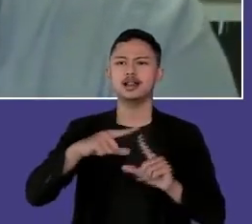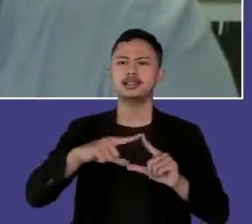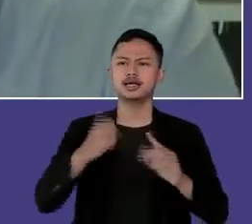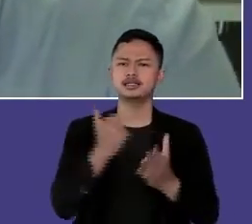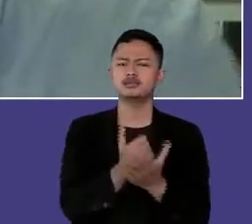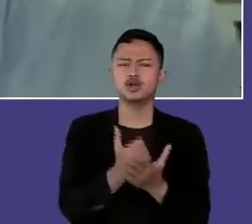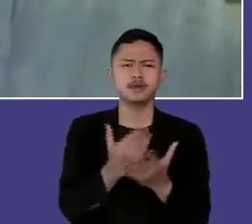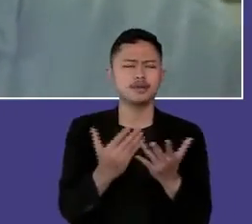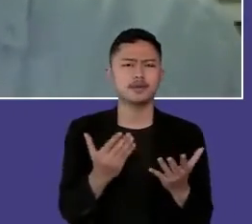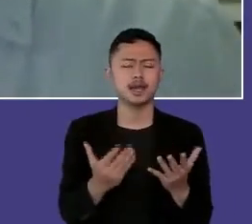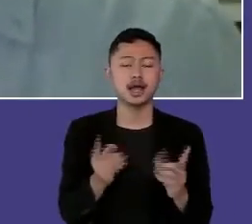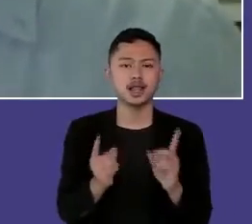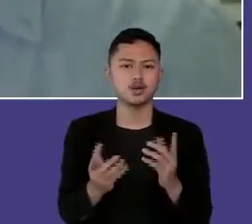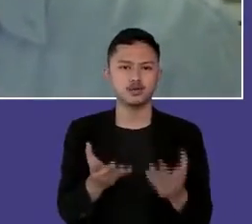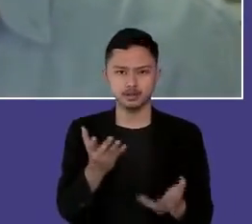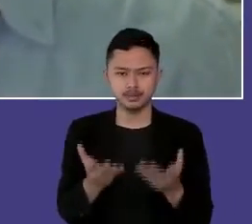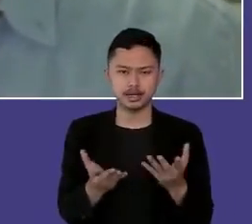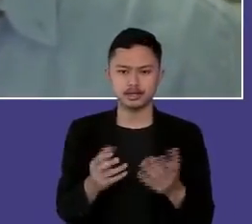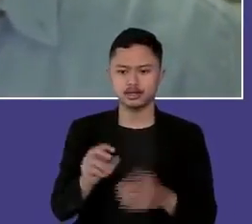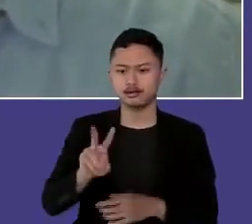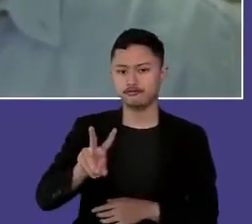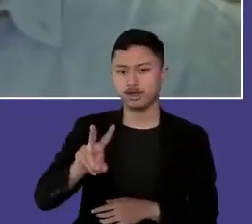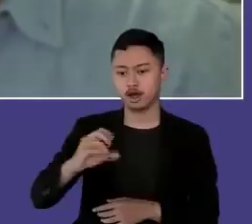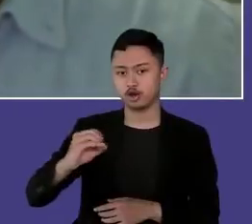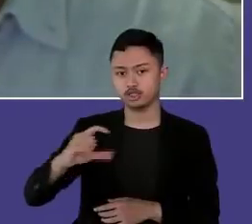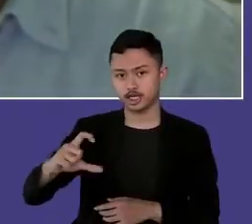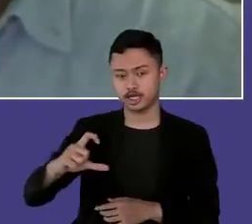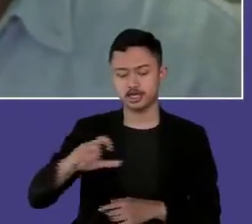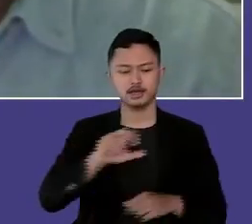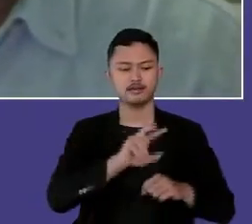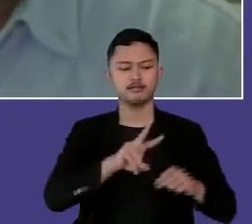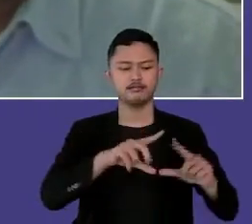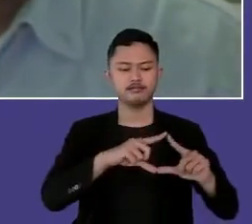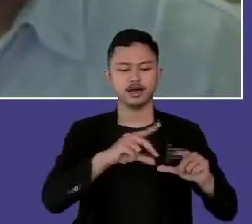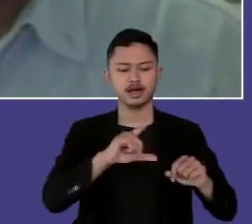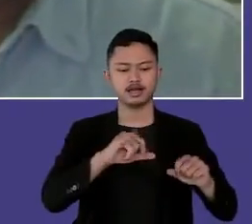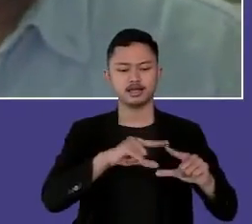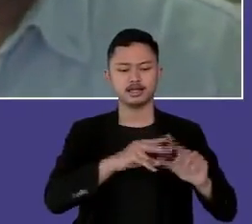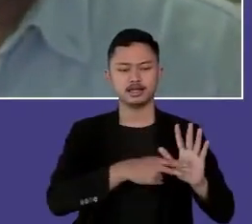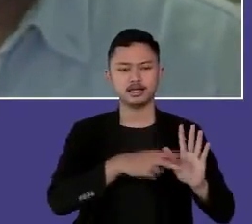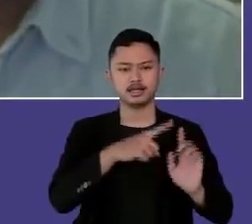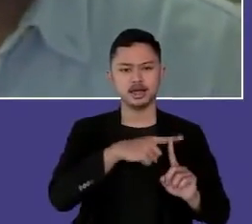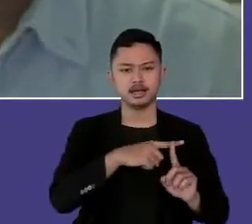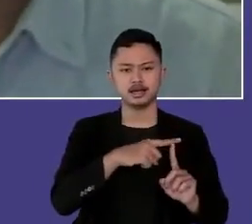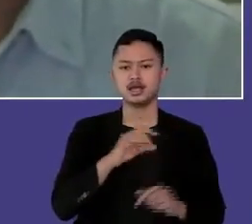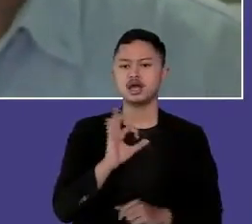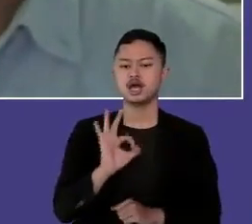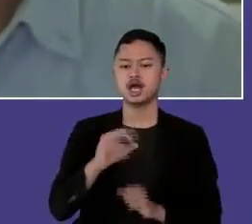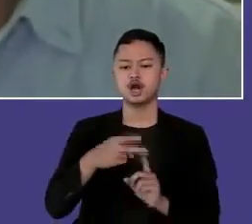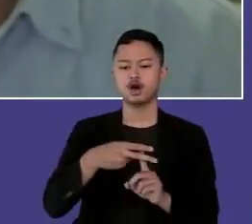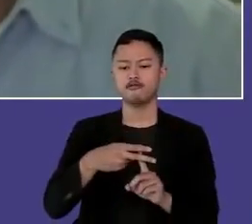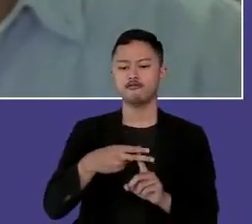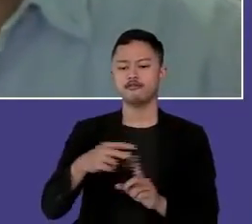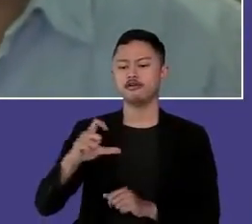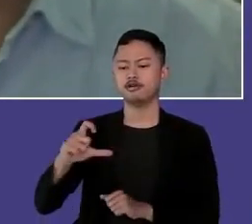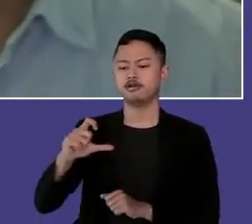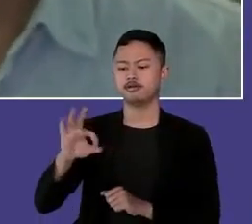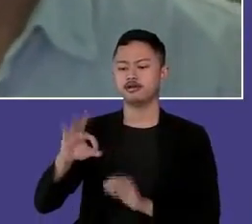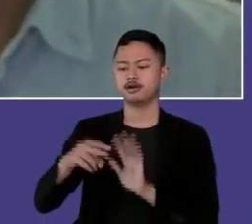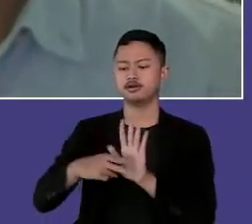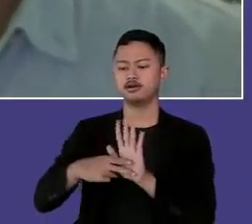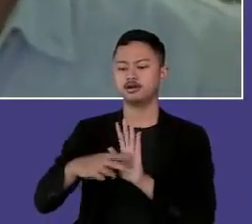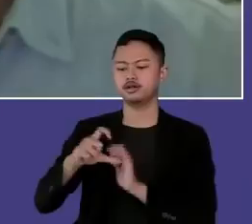spesifik dibandingkan dengan havoc variant of consent lainnya lalu Bagaimana sebaiknya sikap kita dengan kemunculan